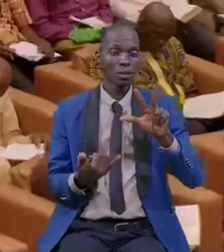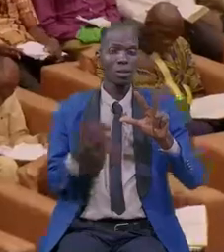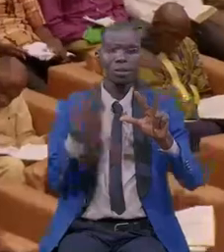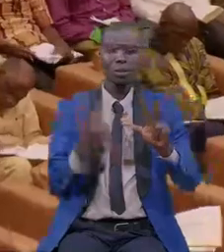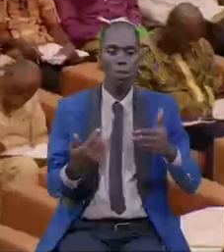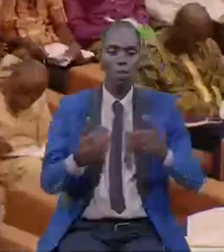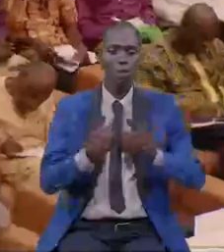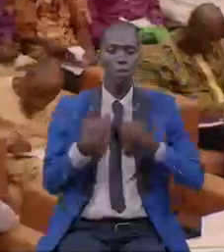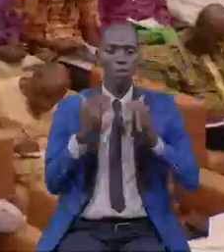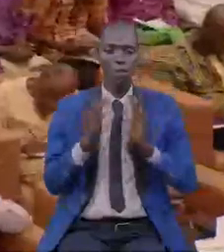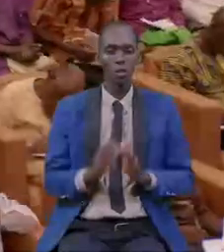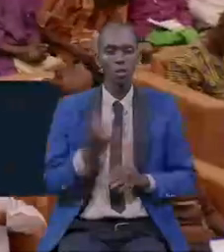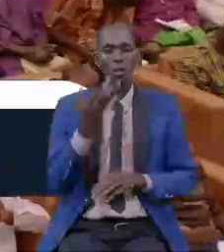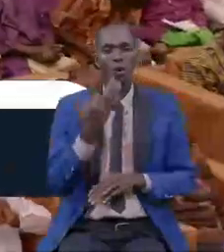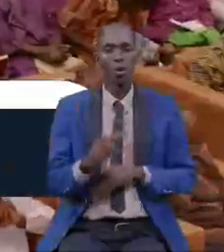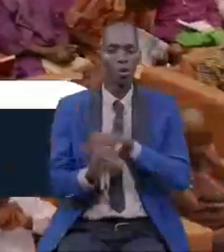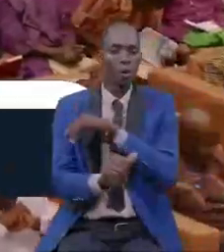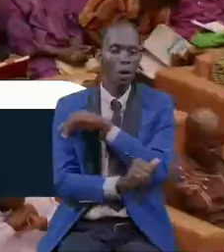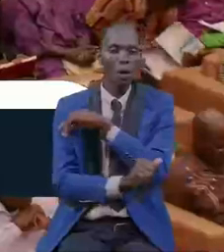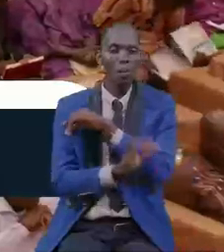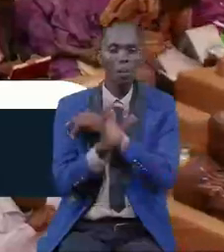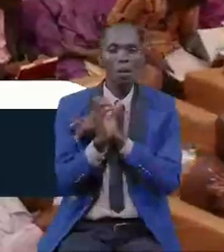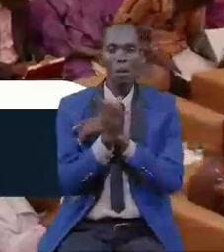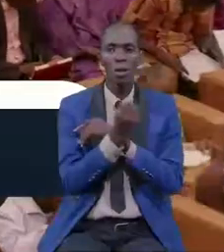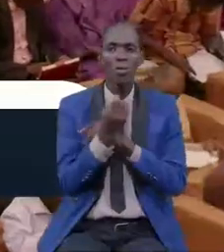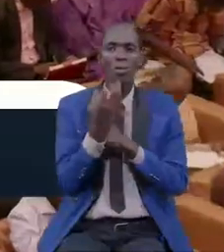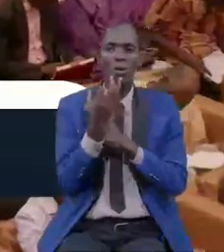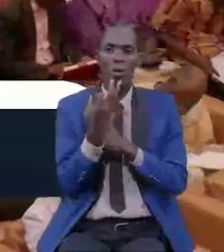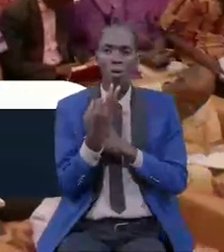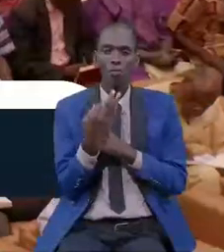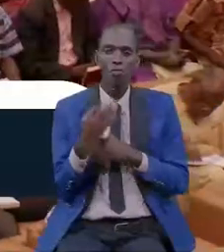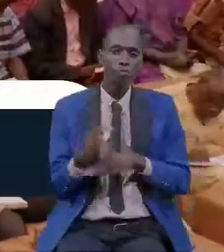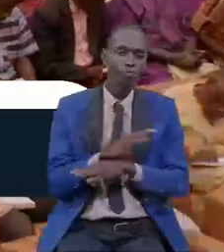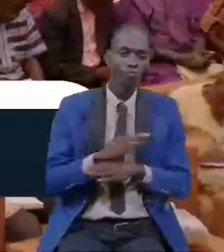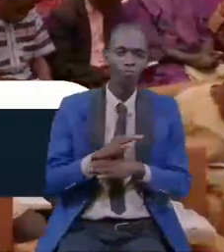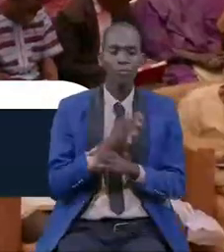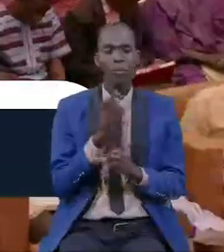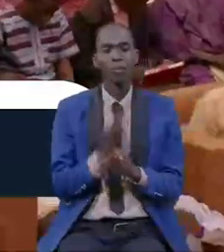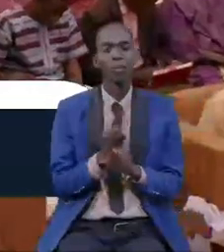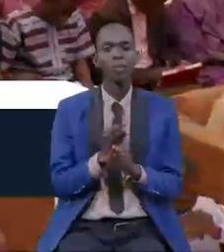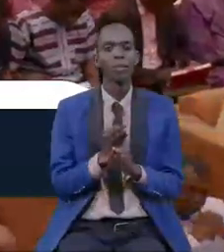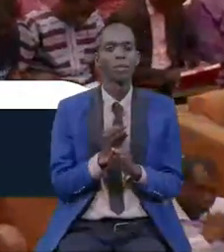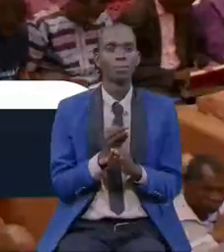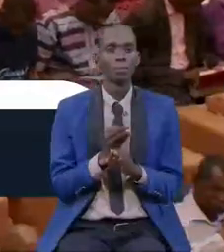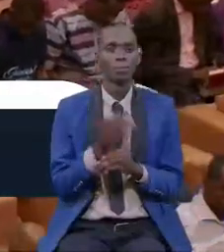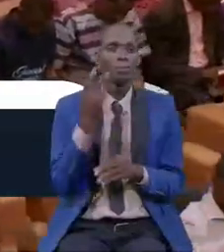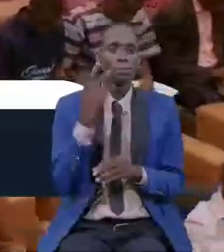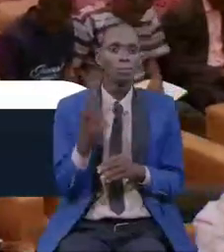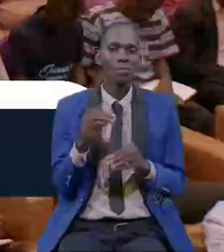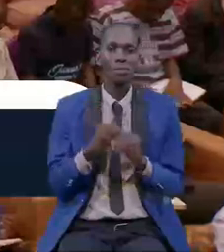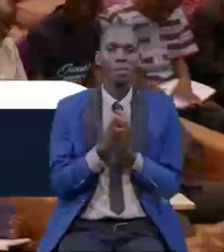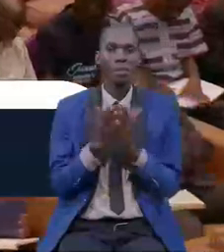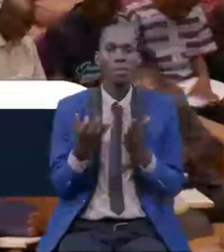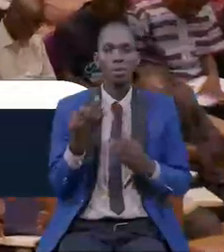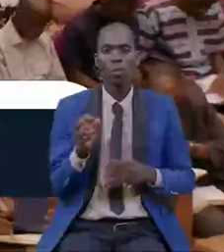possesseurs de la FO agissante d'Abraham considérons